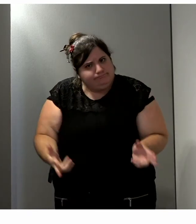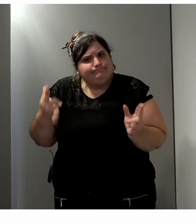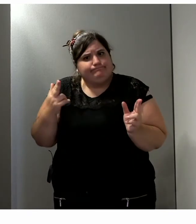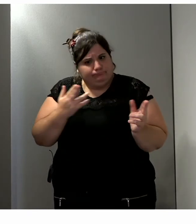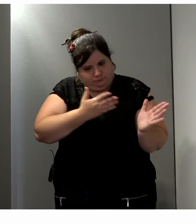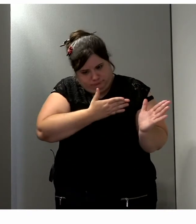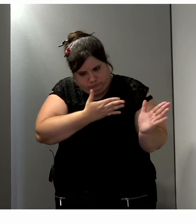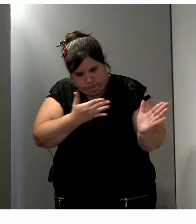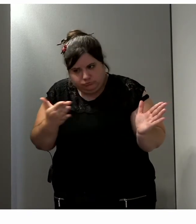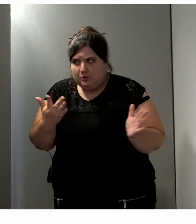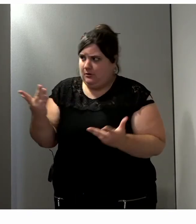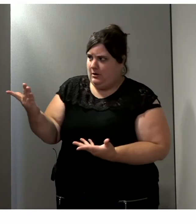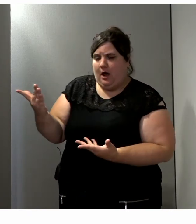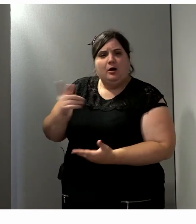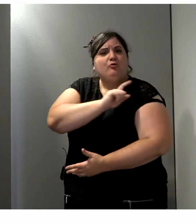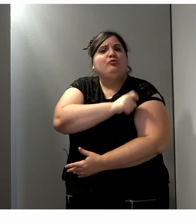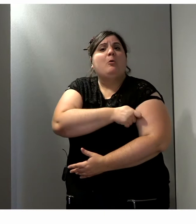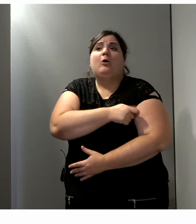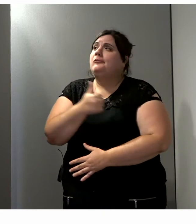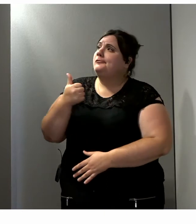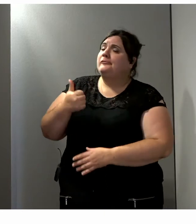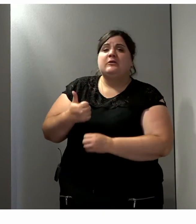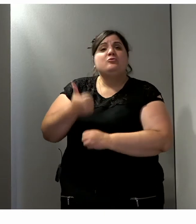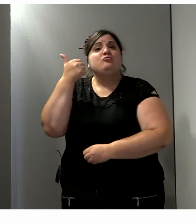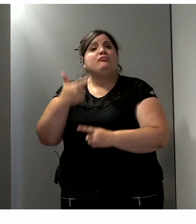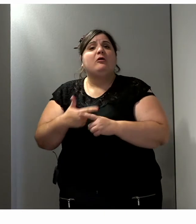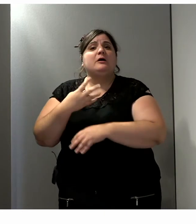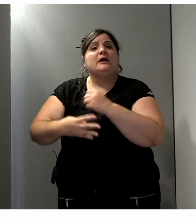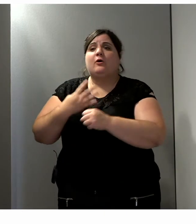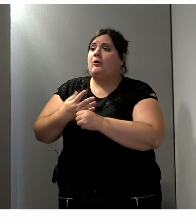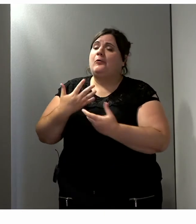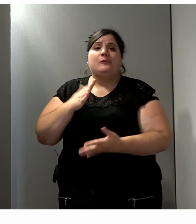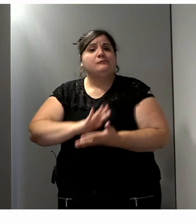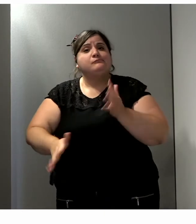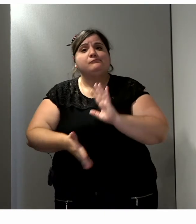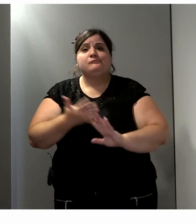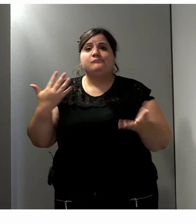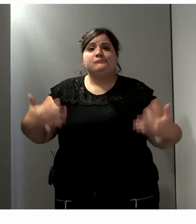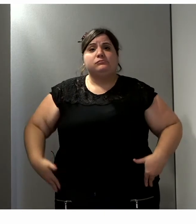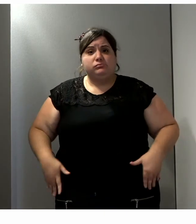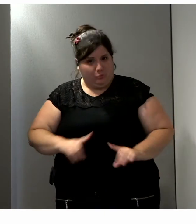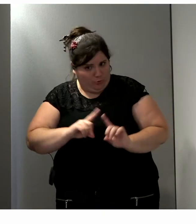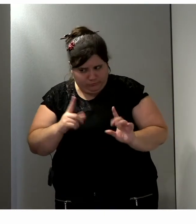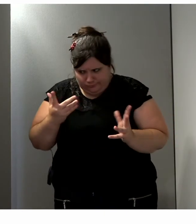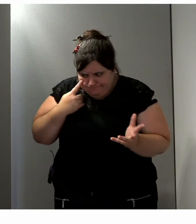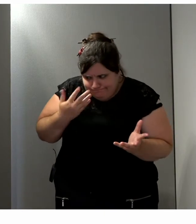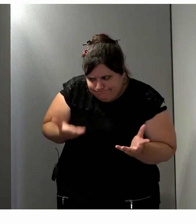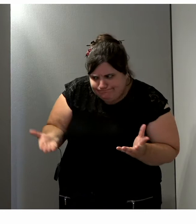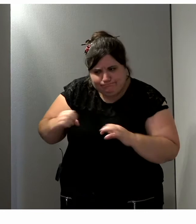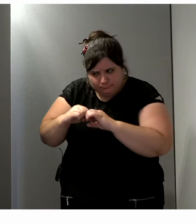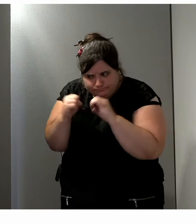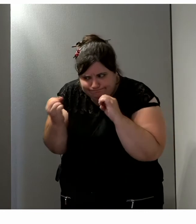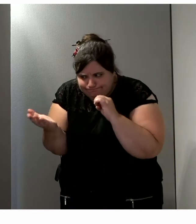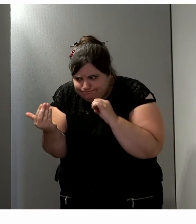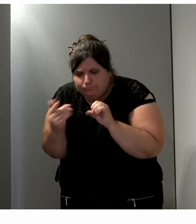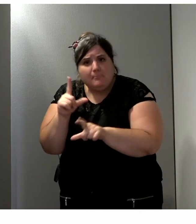régulièrement, on couvre ces disciplines, on accompagne des athlètes, qu'on les suive dans leur parcours de progression, et puis qu'on